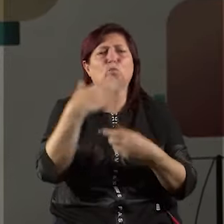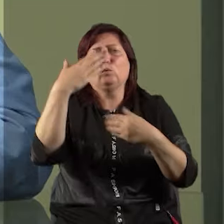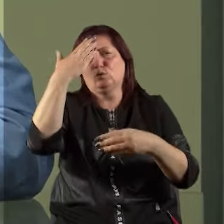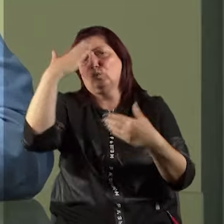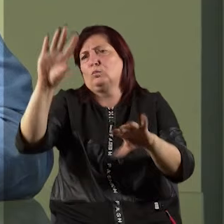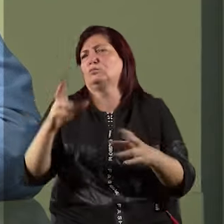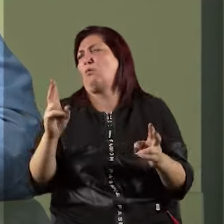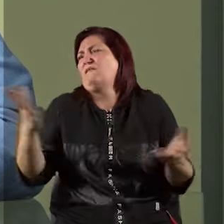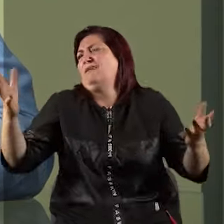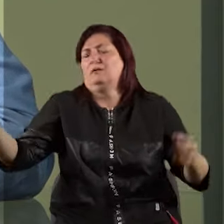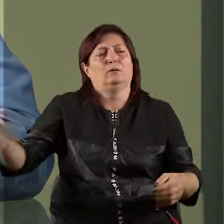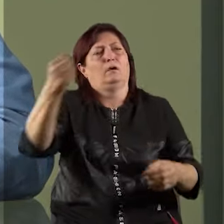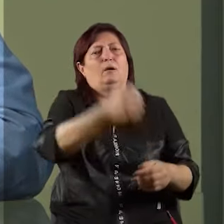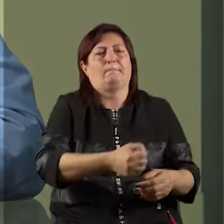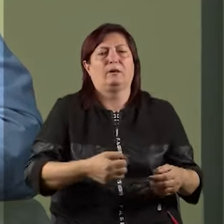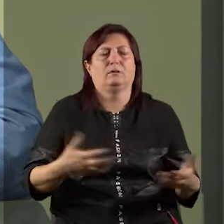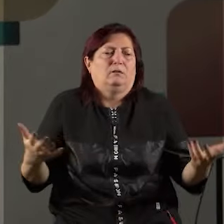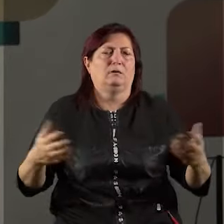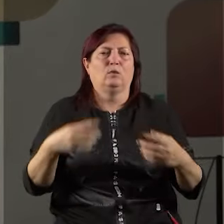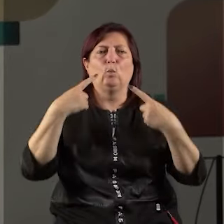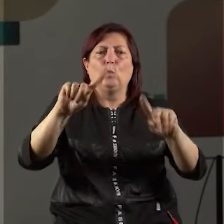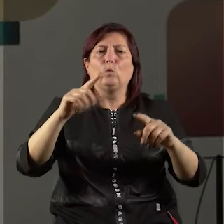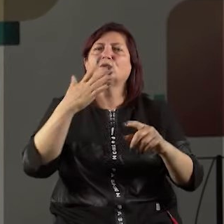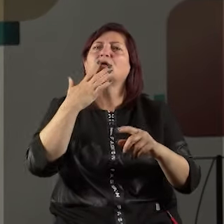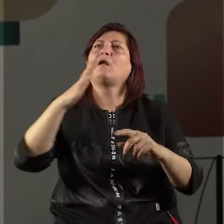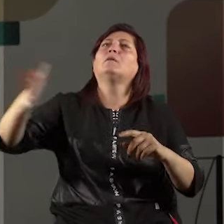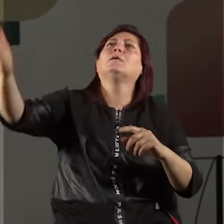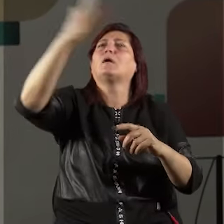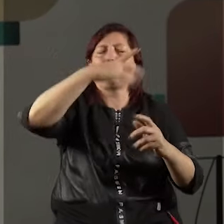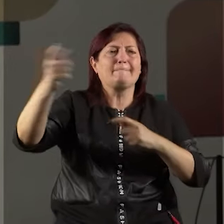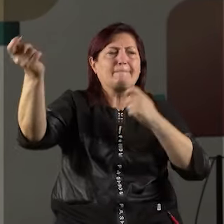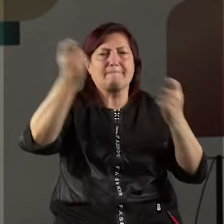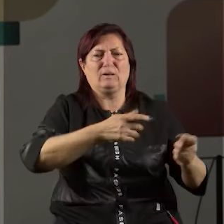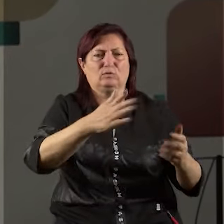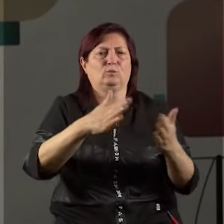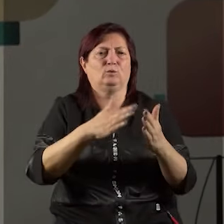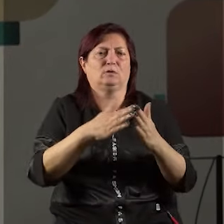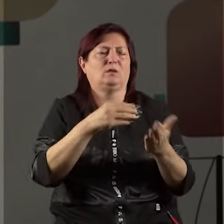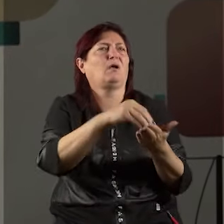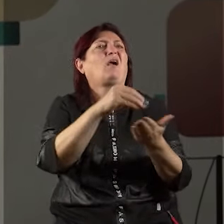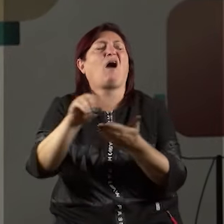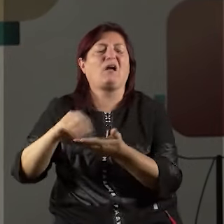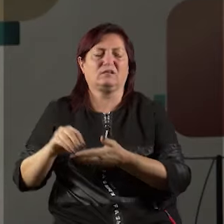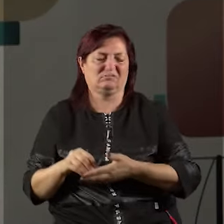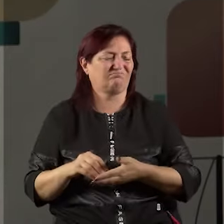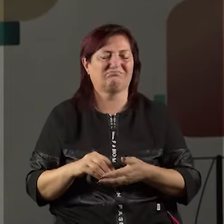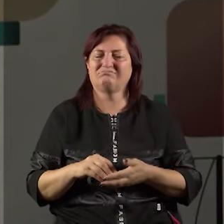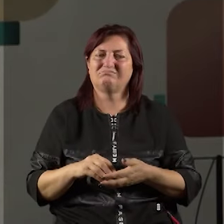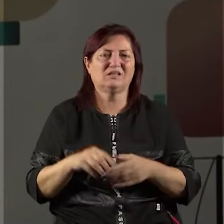ես իմ կլնեն էլի տարբեր երկրներից եկած մարդիկ կգան, այդ տները կառնեն։ Այսպես